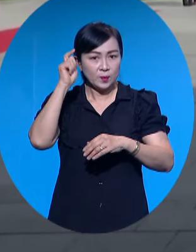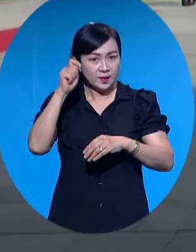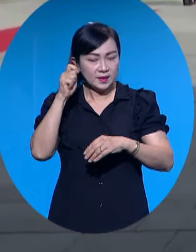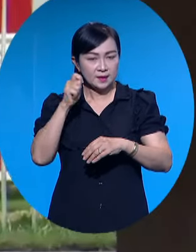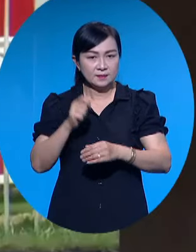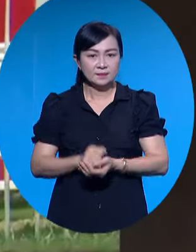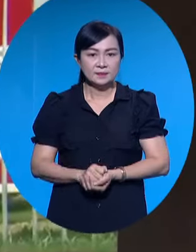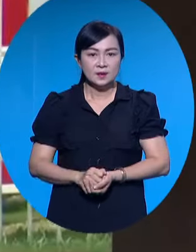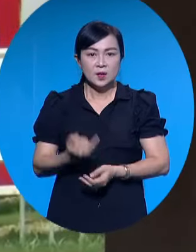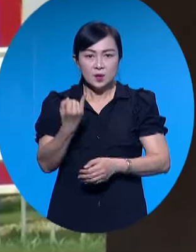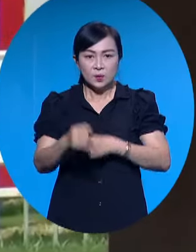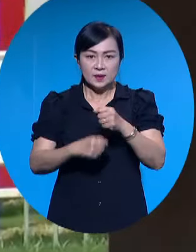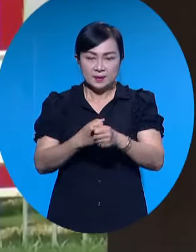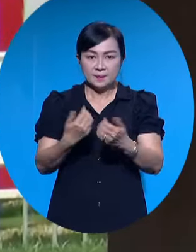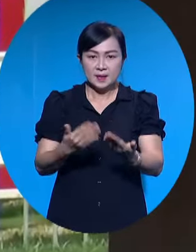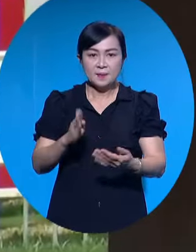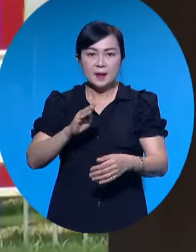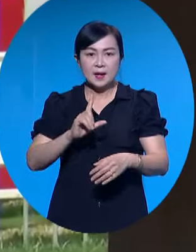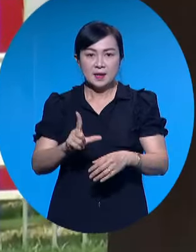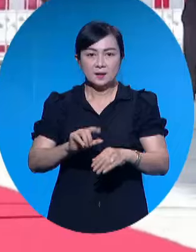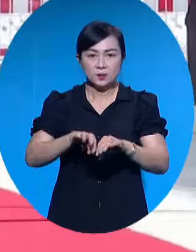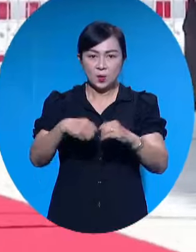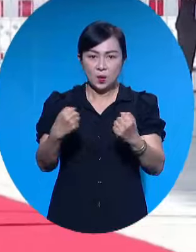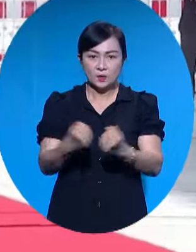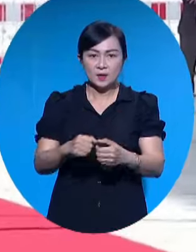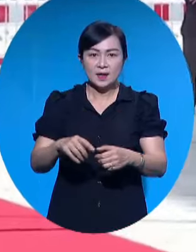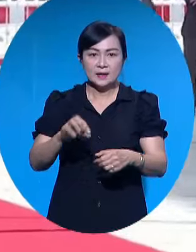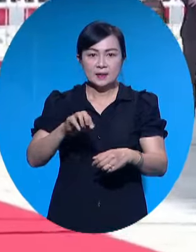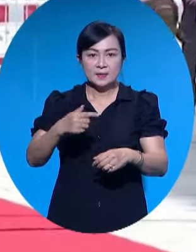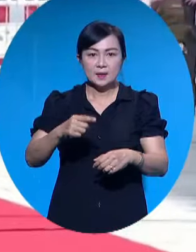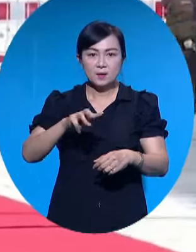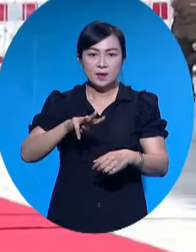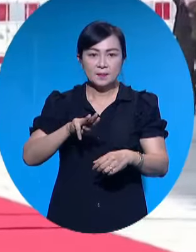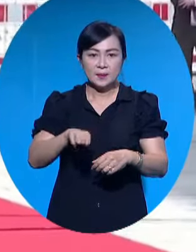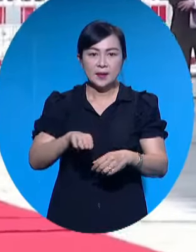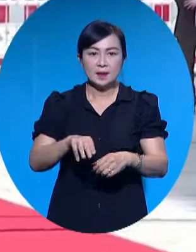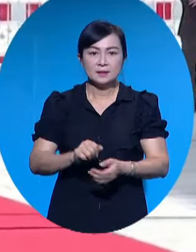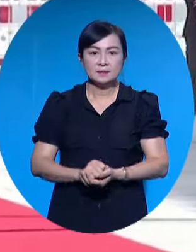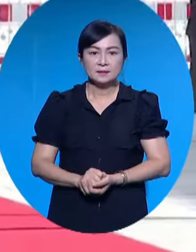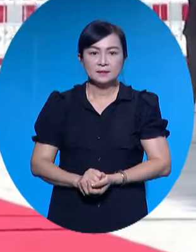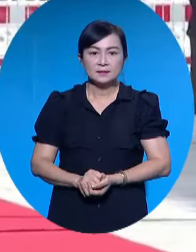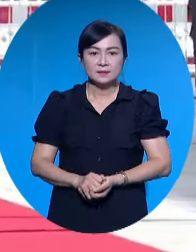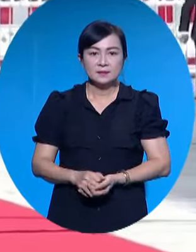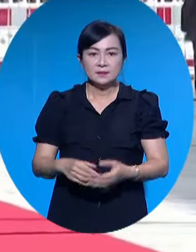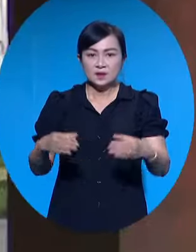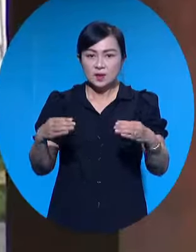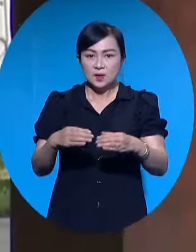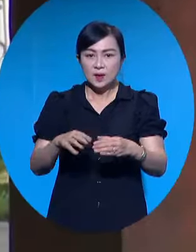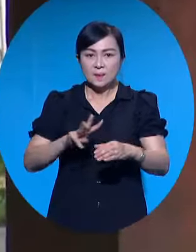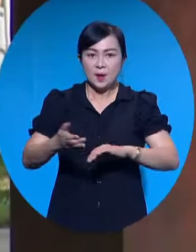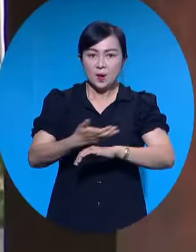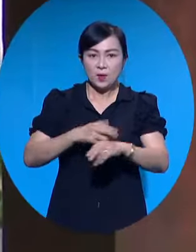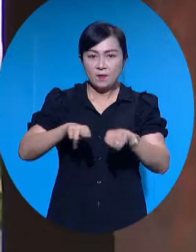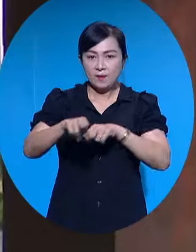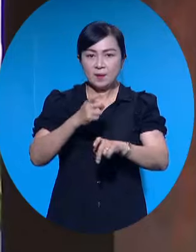Ukraine. Theo kế hoạch, vào cuối năm nay, Ba Lan sẽ tổ chức diễn đàn tam giác Weimar, hay còn gọi là Bộ ba Weimar. Đây là diễn đàn được